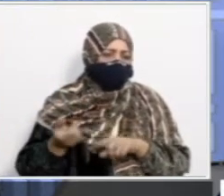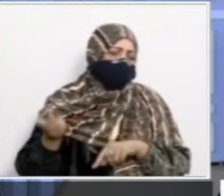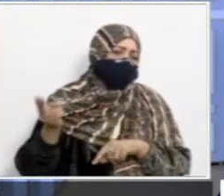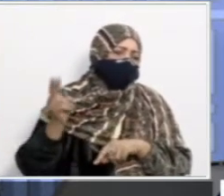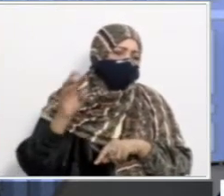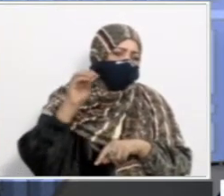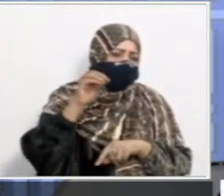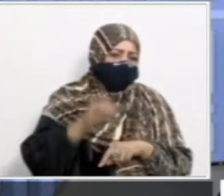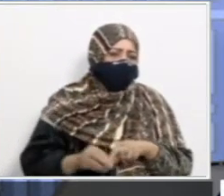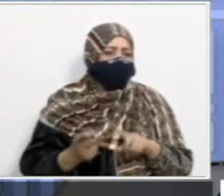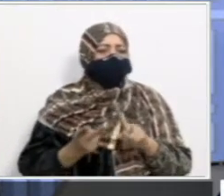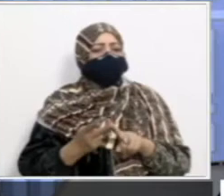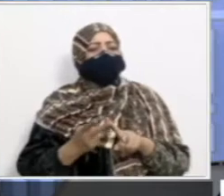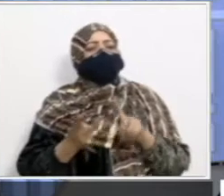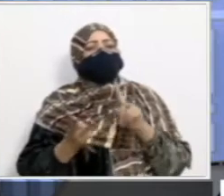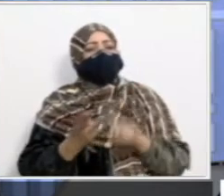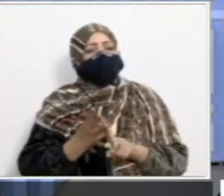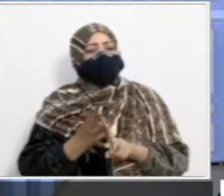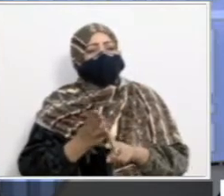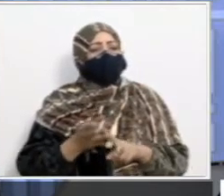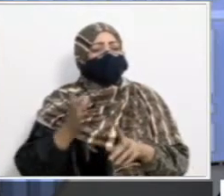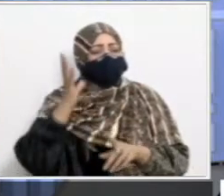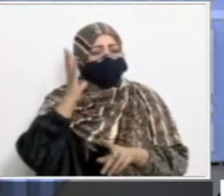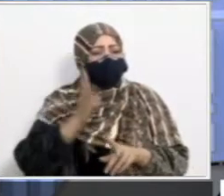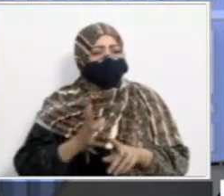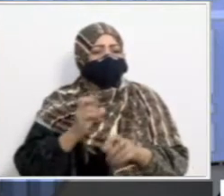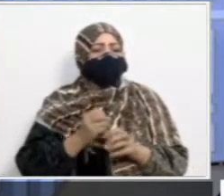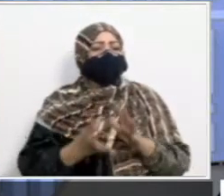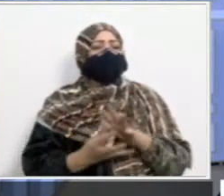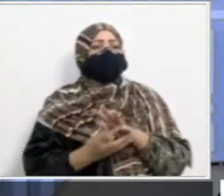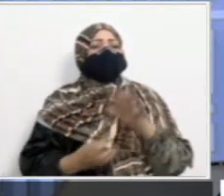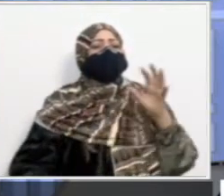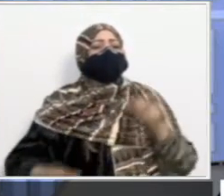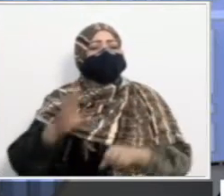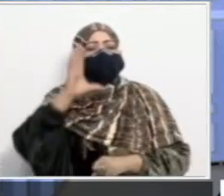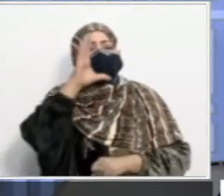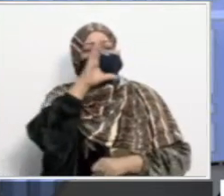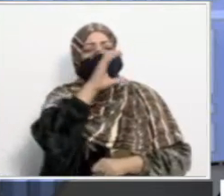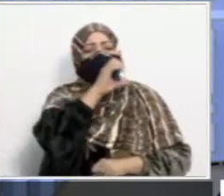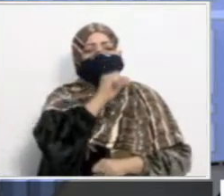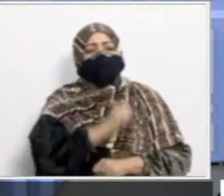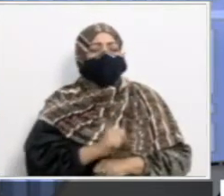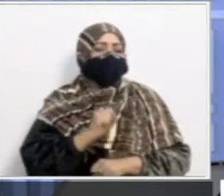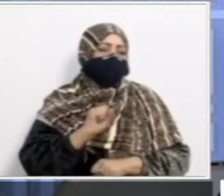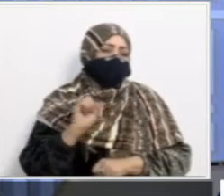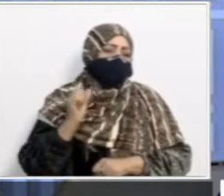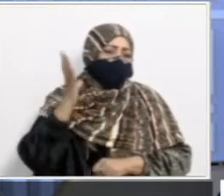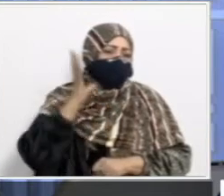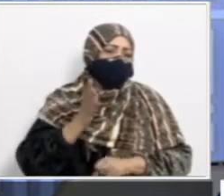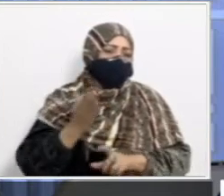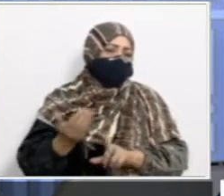فبتكون صلاة العشاء كلها سر على هذا، لأن اللي يحضرها مع الإمام هي أولى وثانية في حقه، لكنه